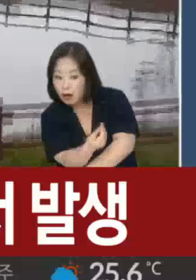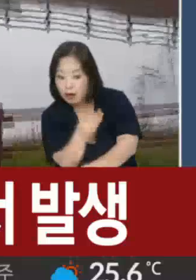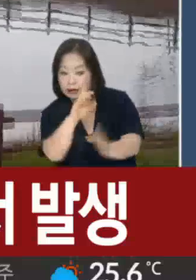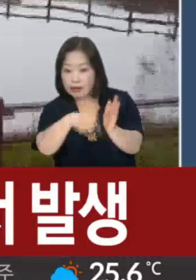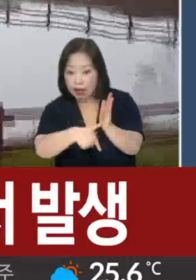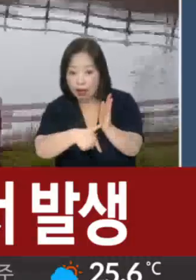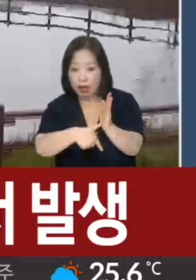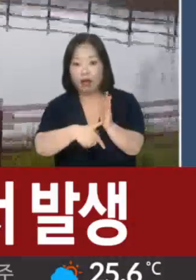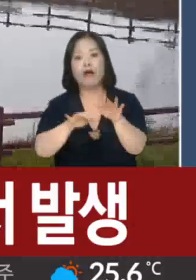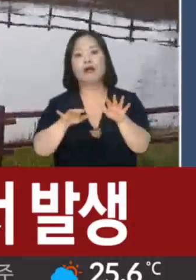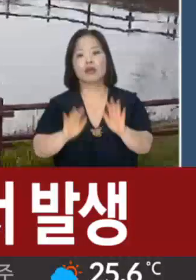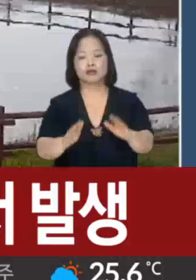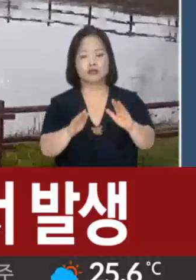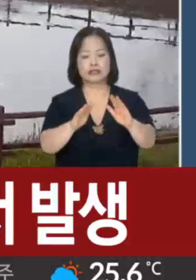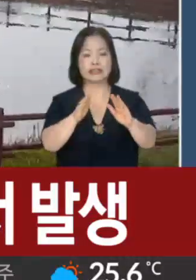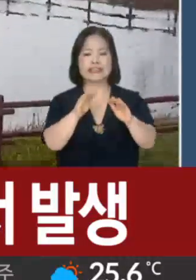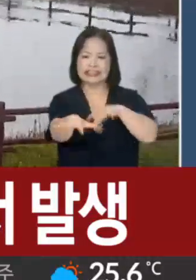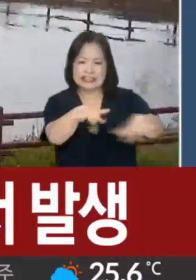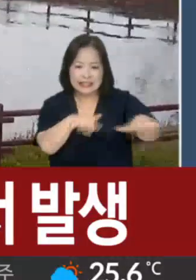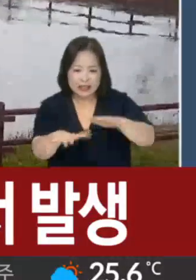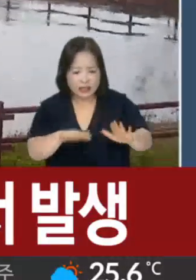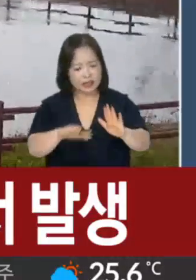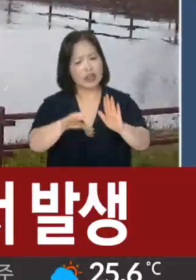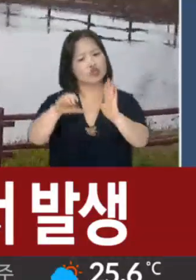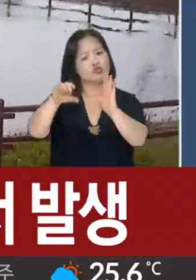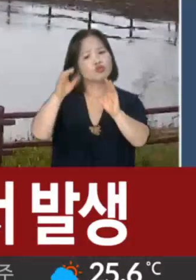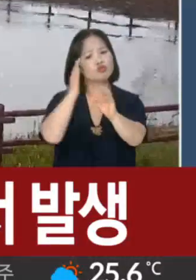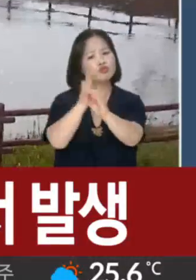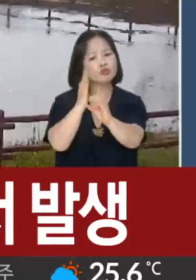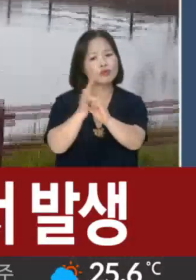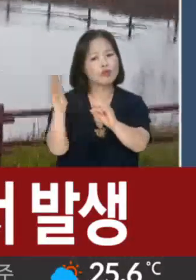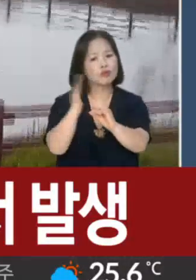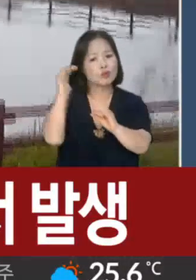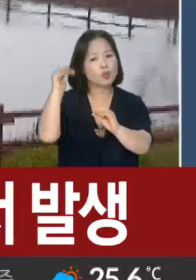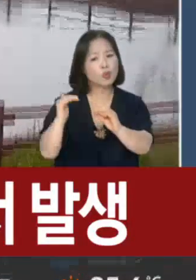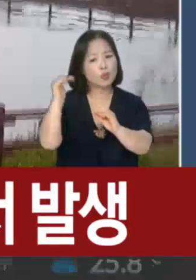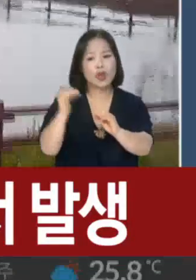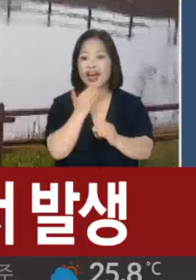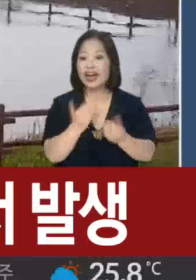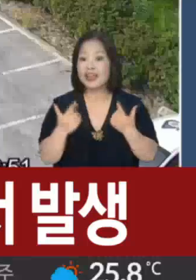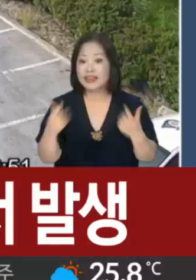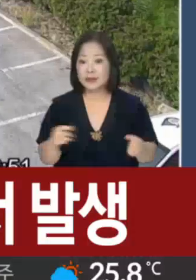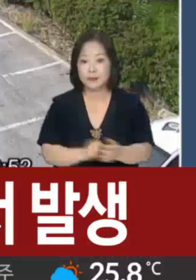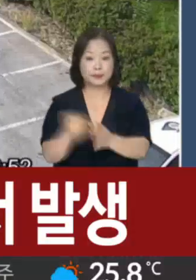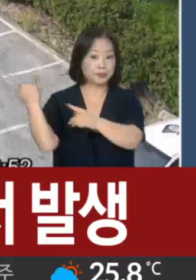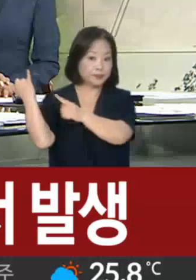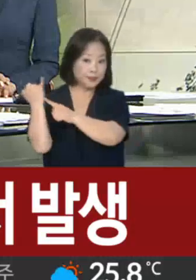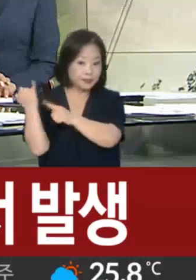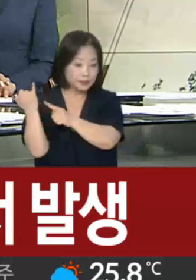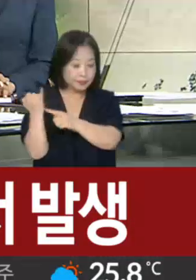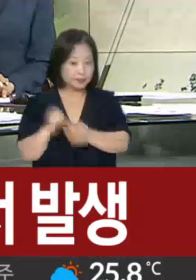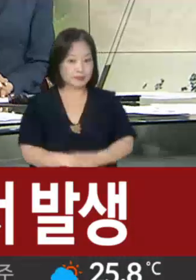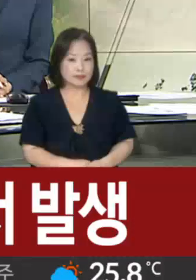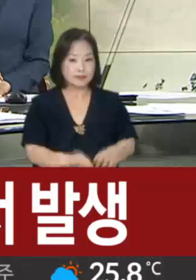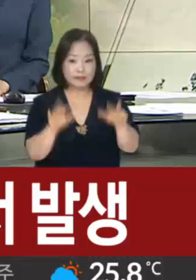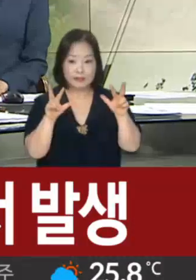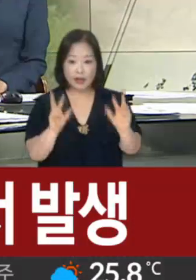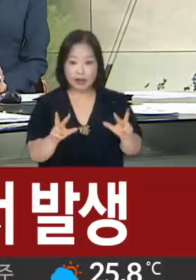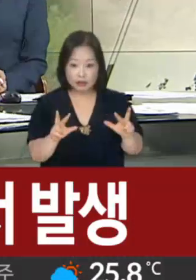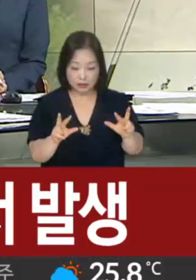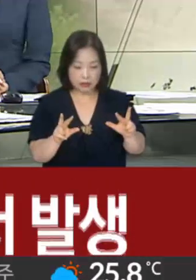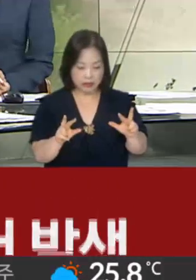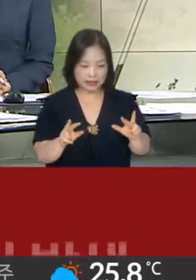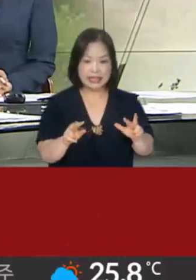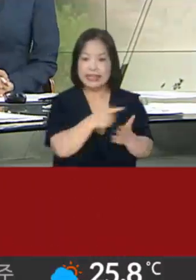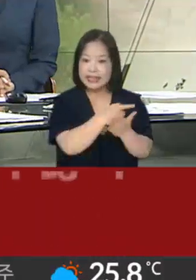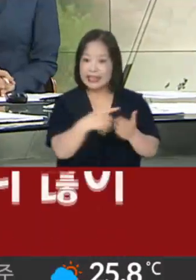상당히 중규모의 지진이었다라고 이렇게 말씀드릴 수 있겠습니다. 예. 그런데 여기서 짚어볼 점이 당초 그 재난